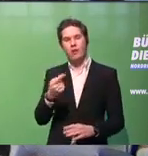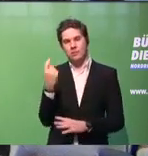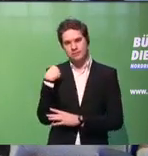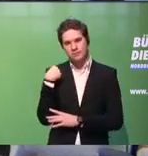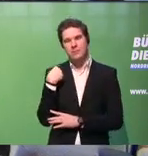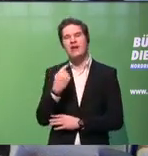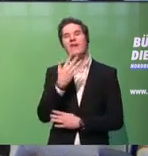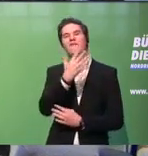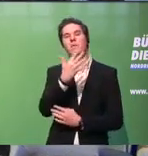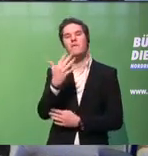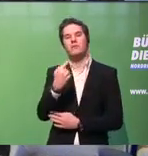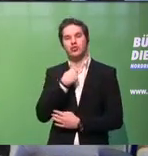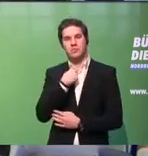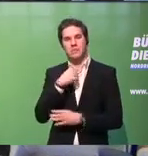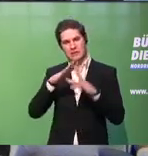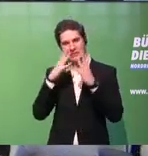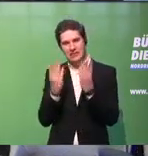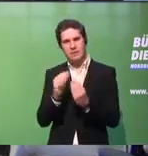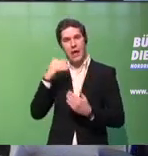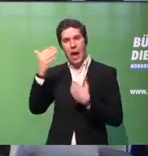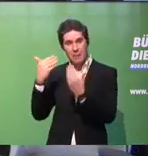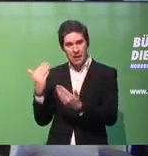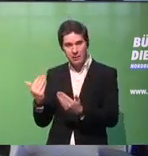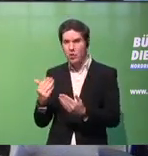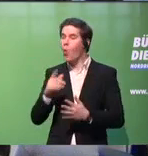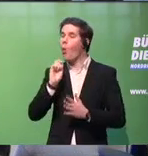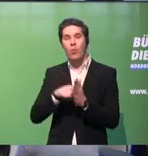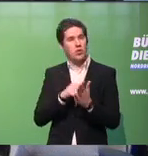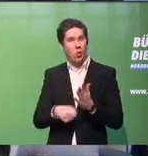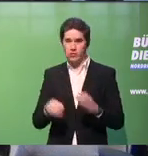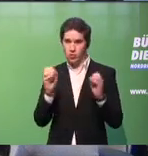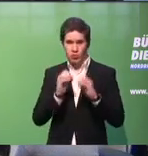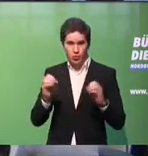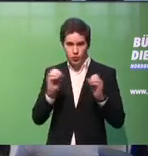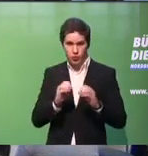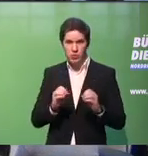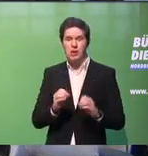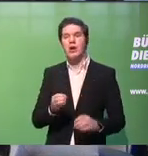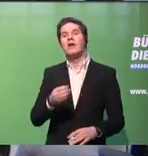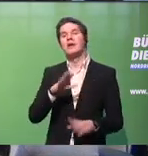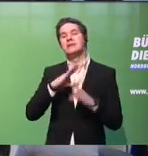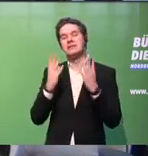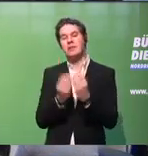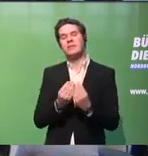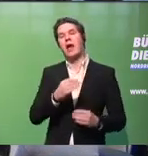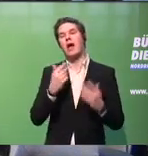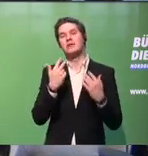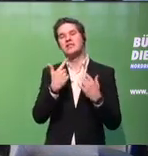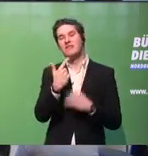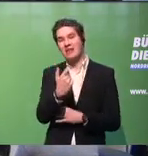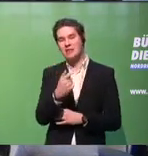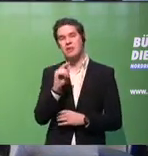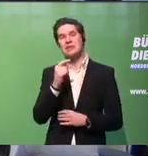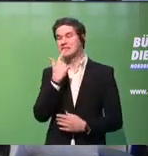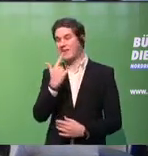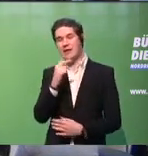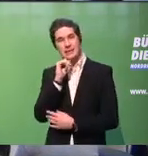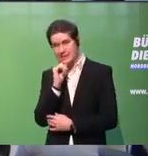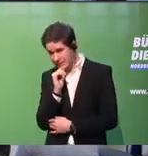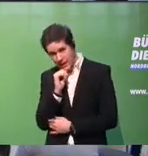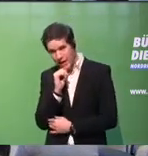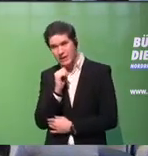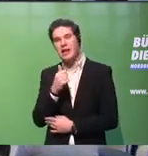Stimmen 55, keine ungültig, Quorum wäre 28. Es gab 2 Nein, 2 Enthaltungen